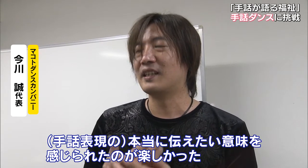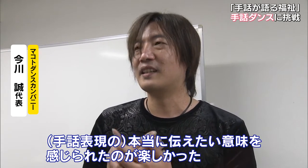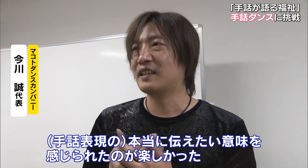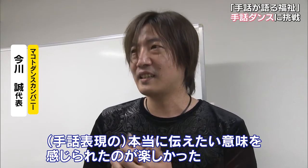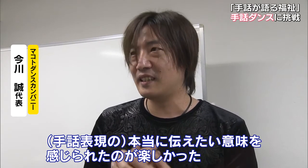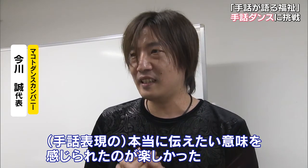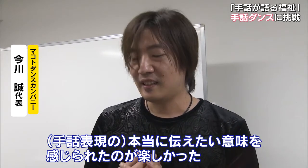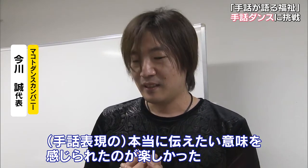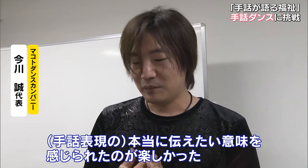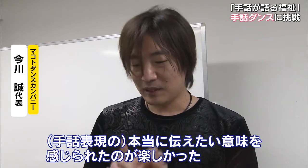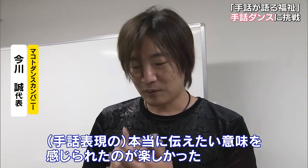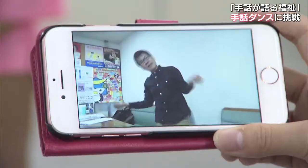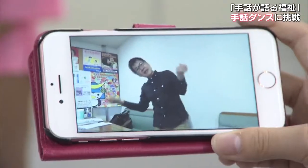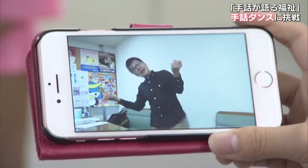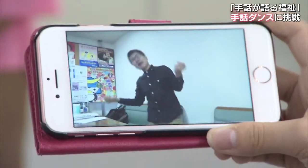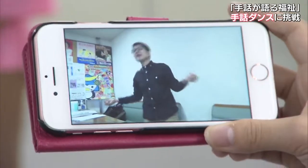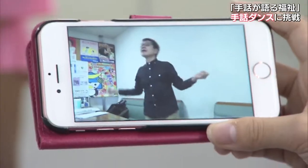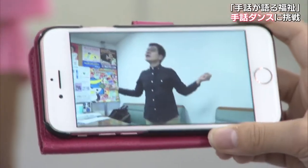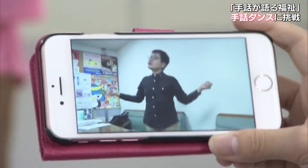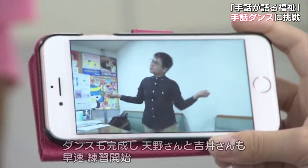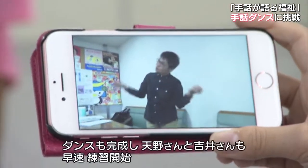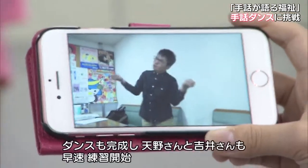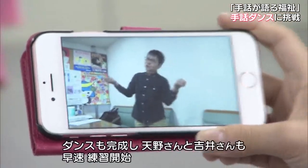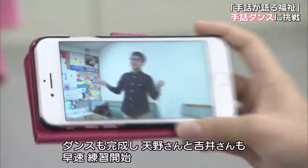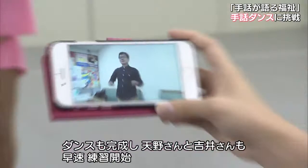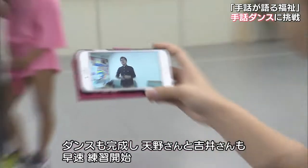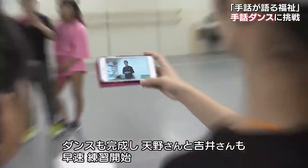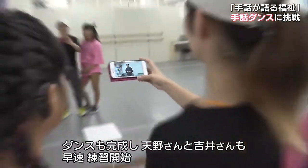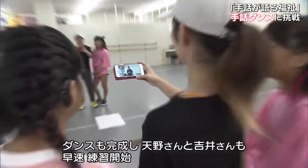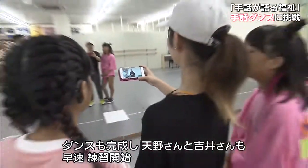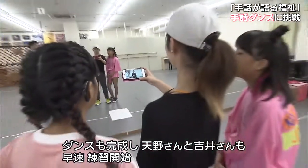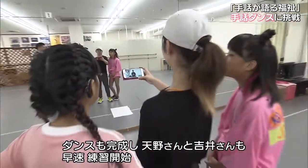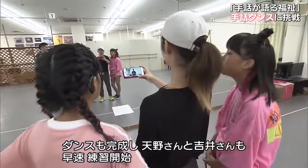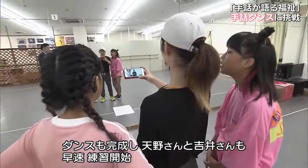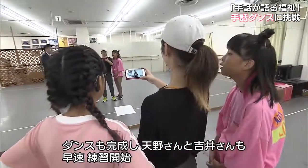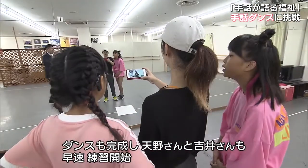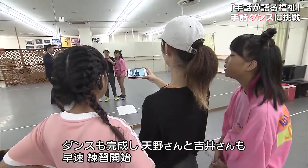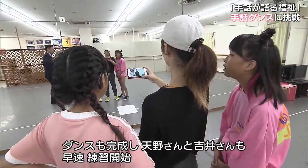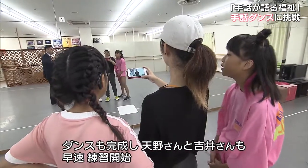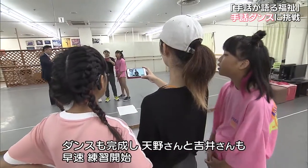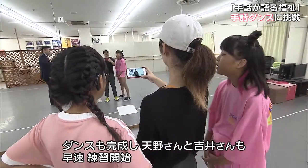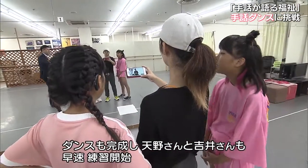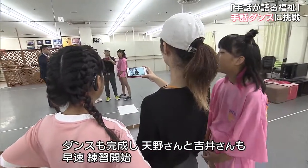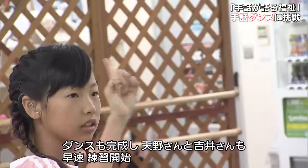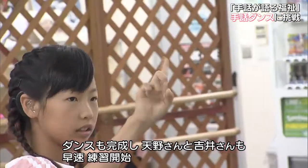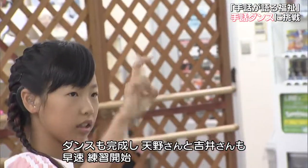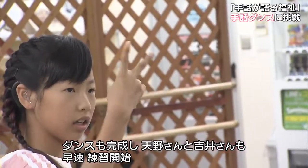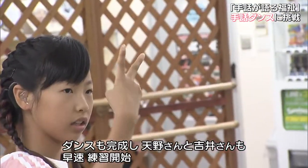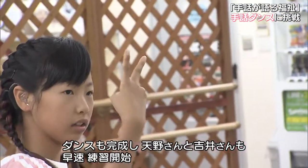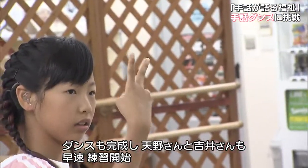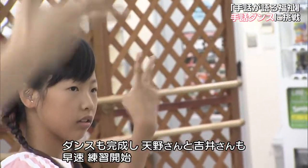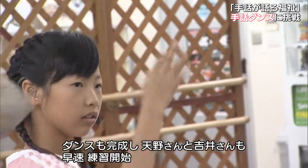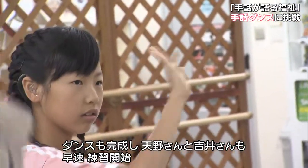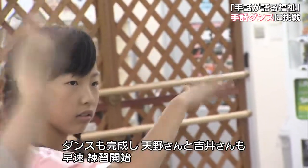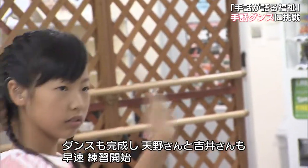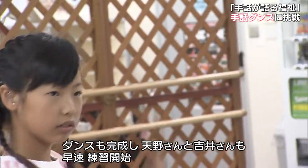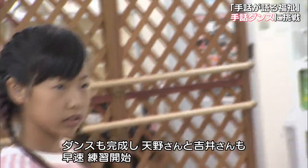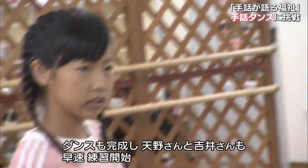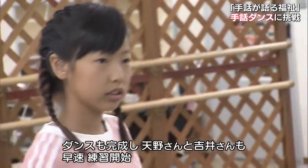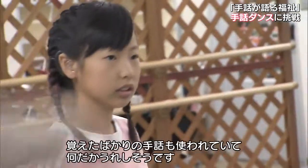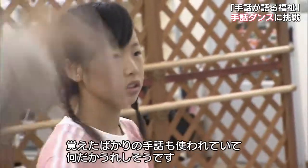楽しかったし、 ダンスも完成し、天野さんと吉井さんも 早速練習開